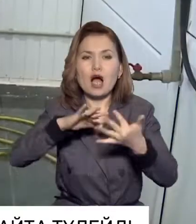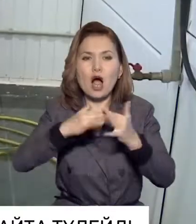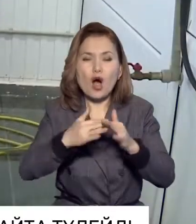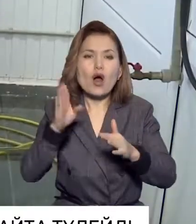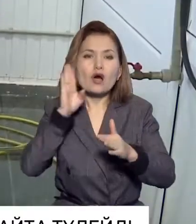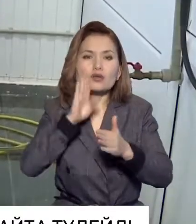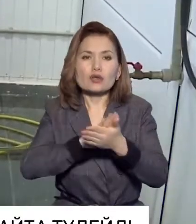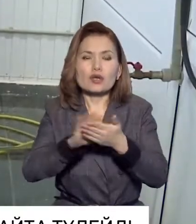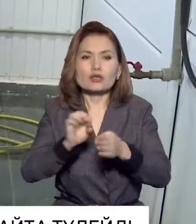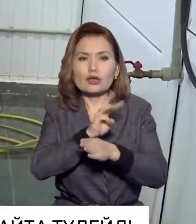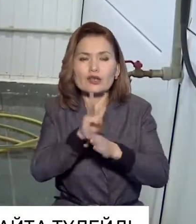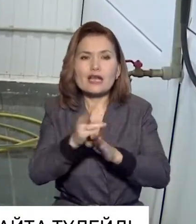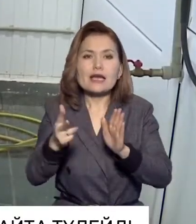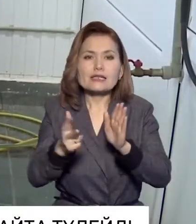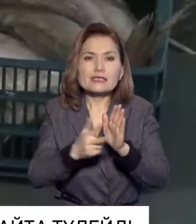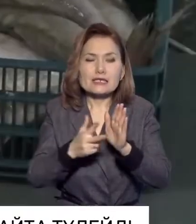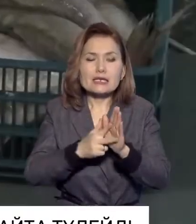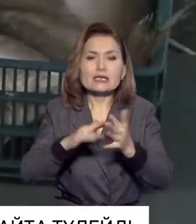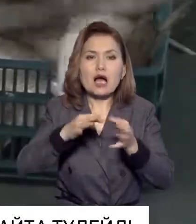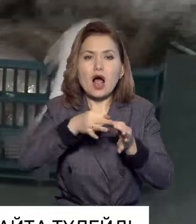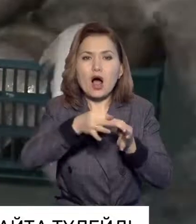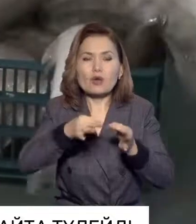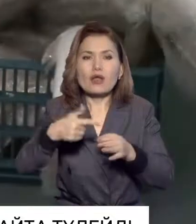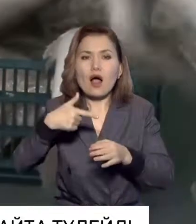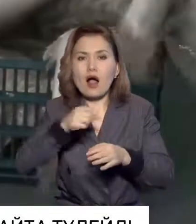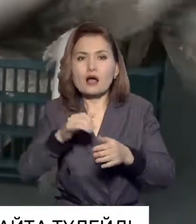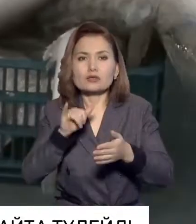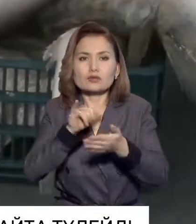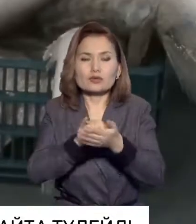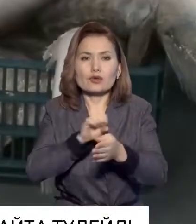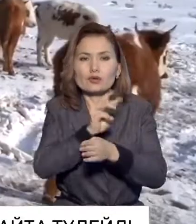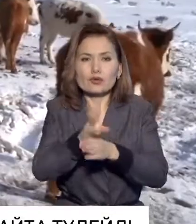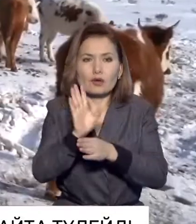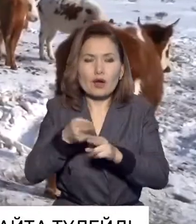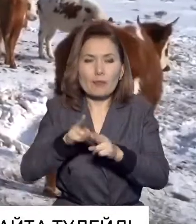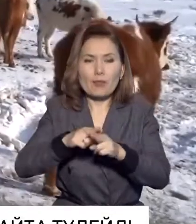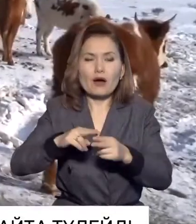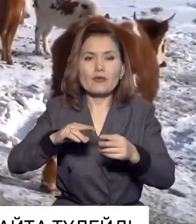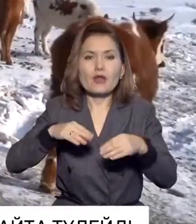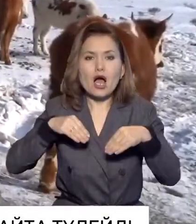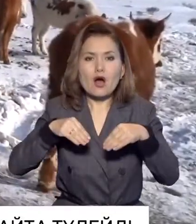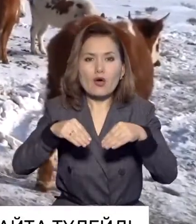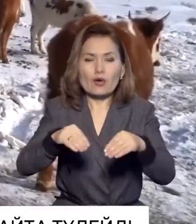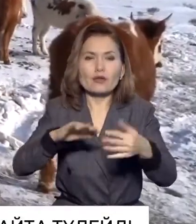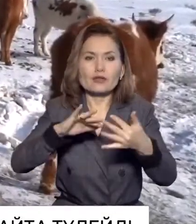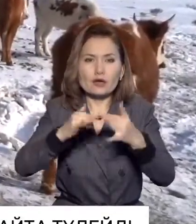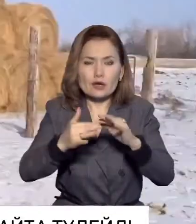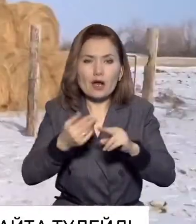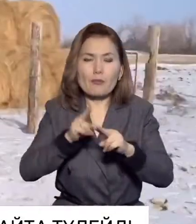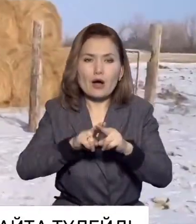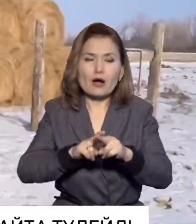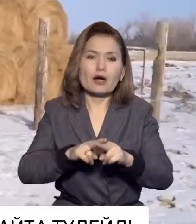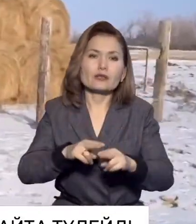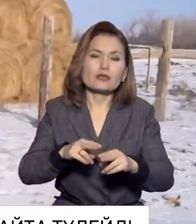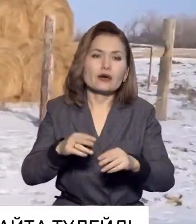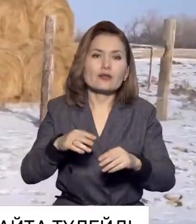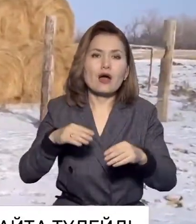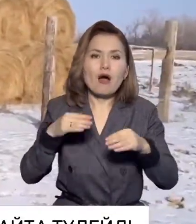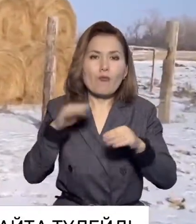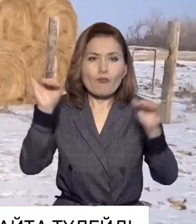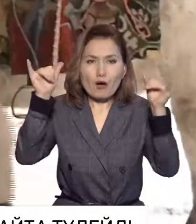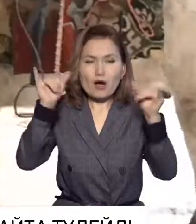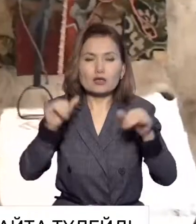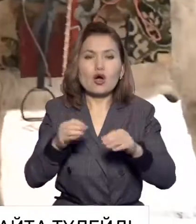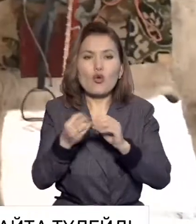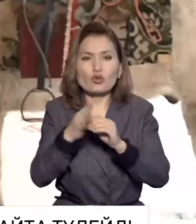газ тартылады. Балық және ауыл шаруашылығына да баса мән берілмек. Егіс алқаптарын 20%-ға, мал басын 14%-ға арттыру көзделген.